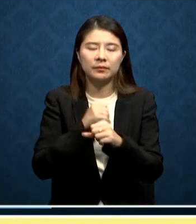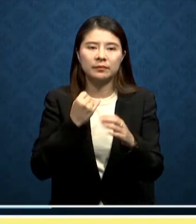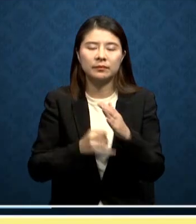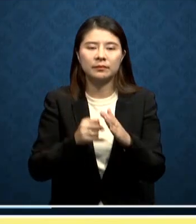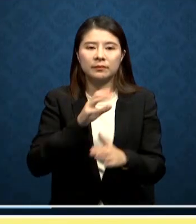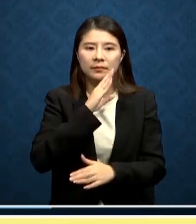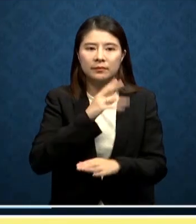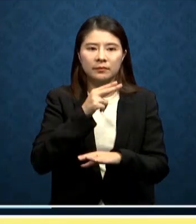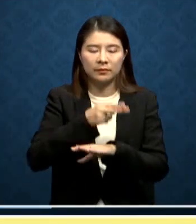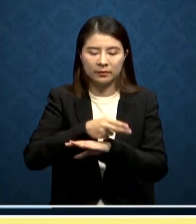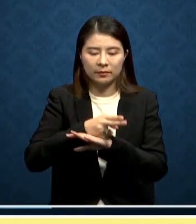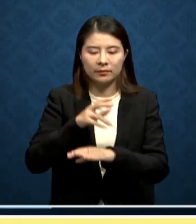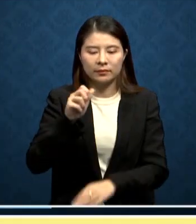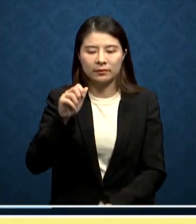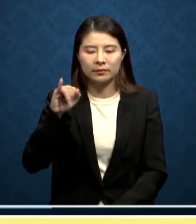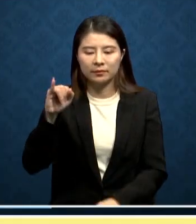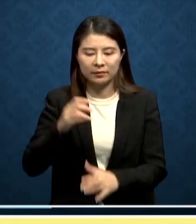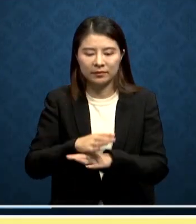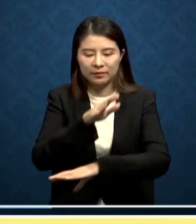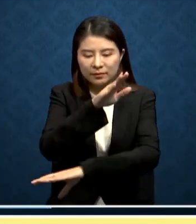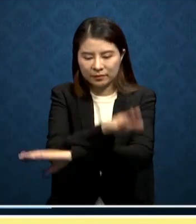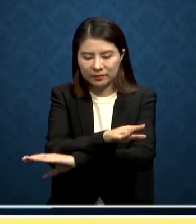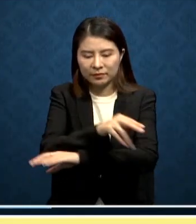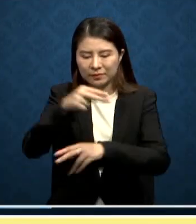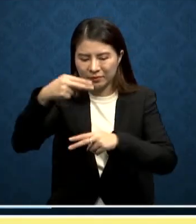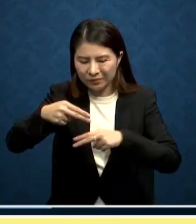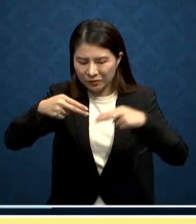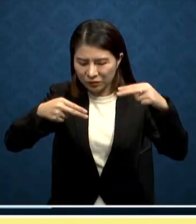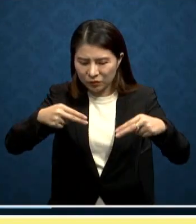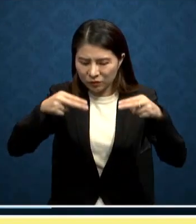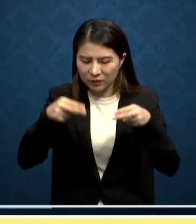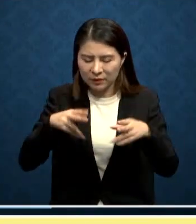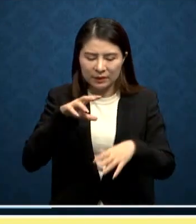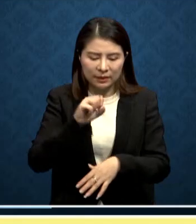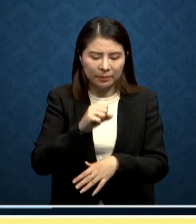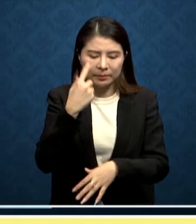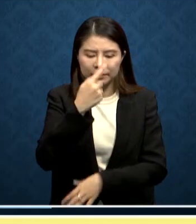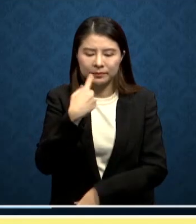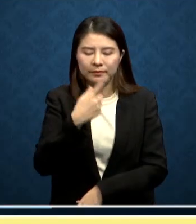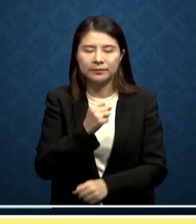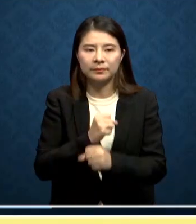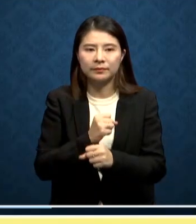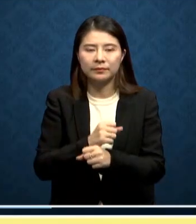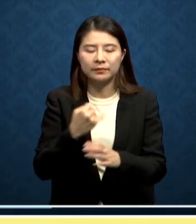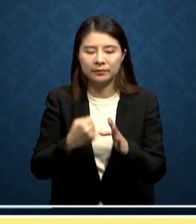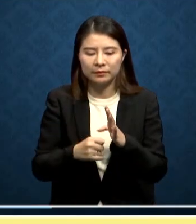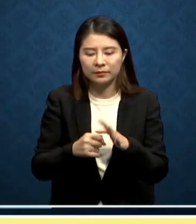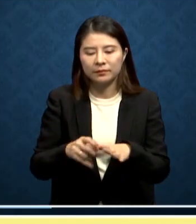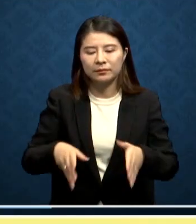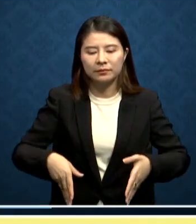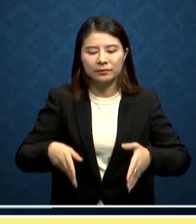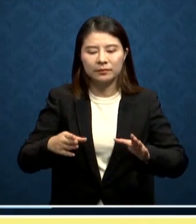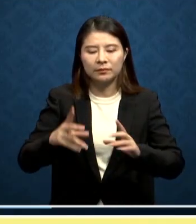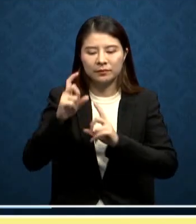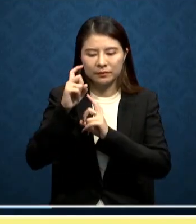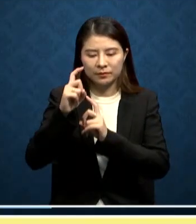กล้อง AIวางทุกสี่แยกนะทุกจุดที่มีอันตรายหรือว่าถนนที่มีการ